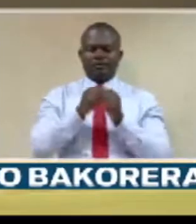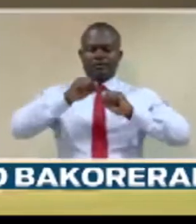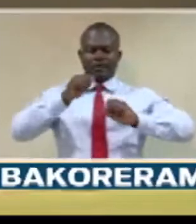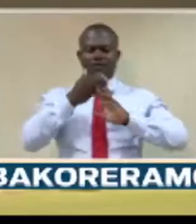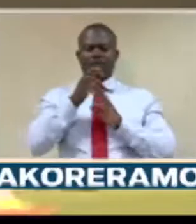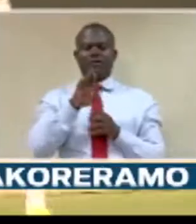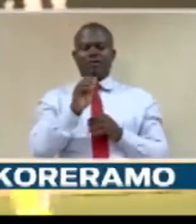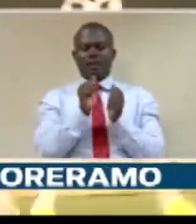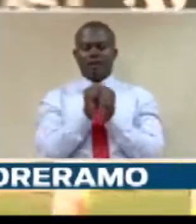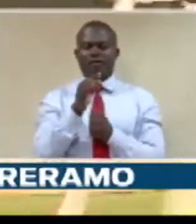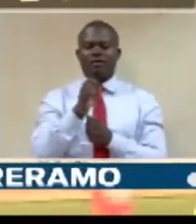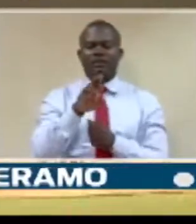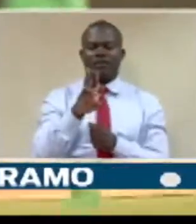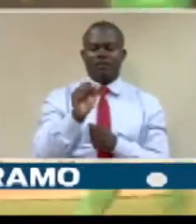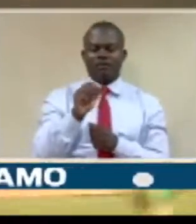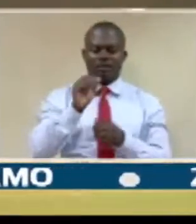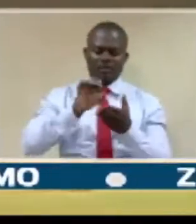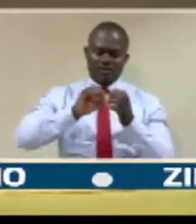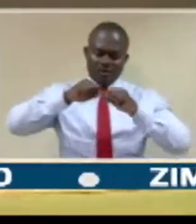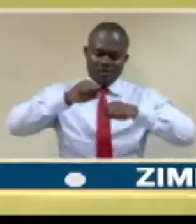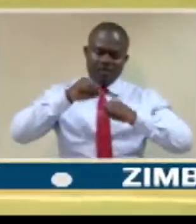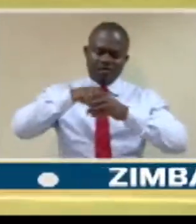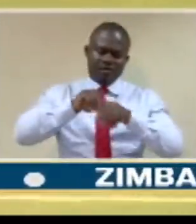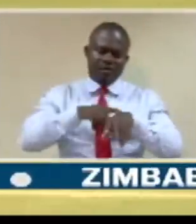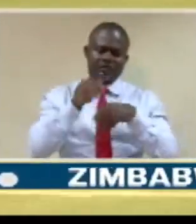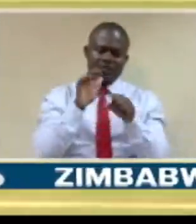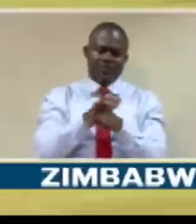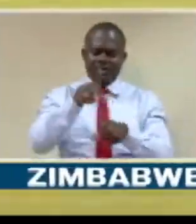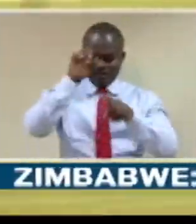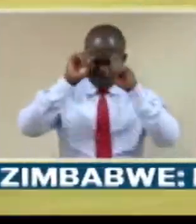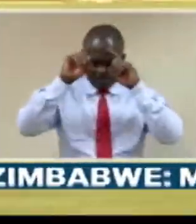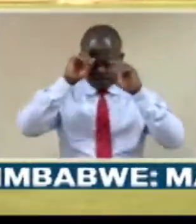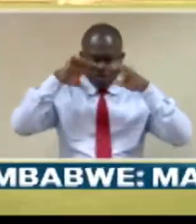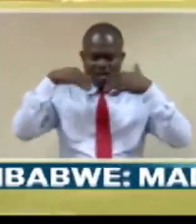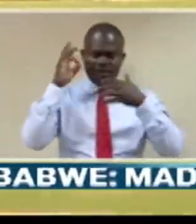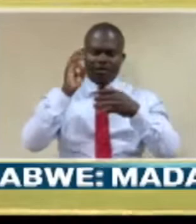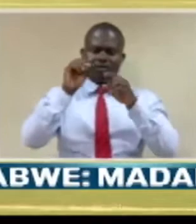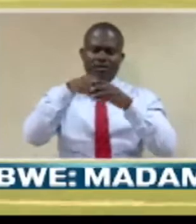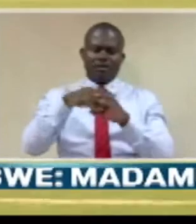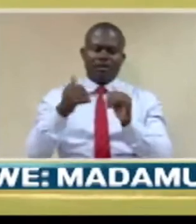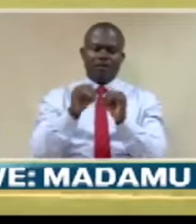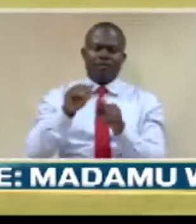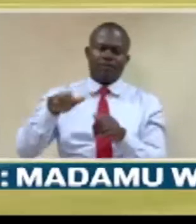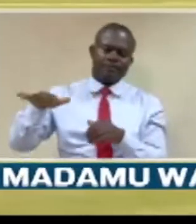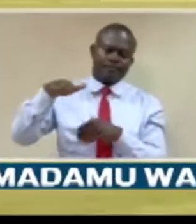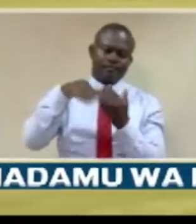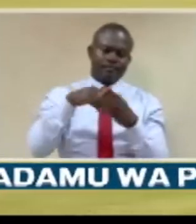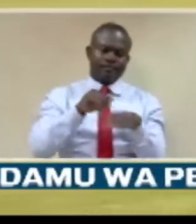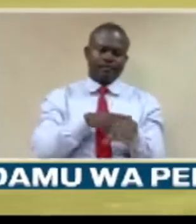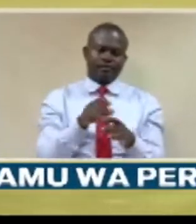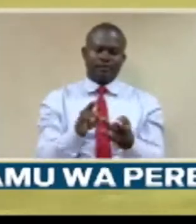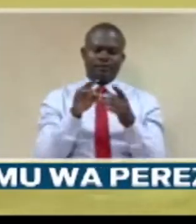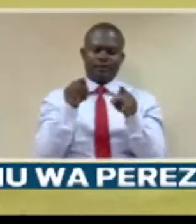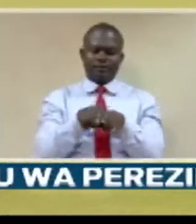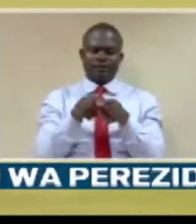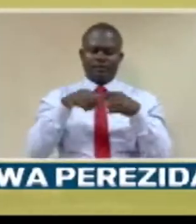hagati ya RBA ndetse na FERWAFA ashyizweho umukono mu gihe benshi bibazaga uko bazitabira imikino ku mastade mu bihe bidasanzwe